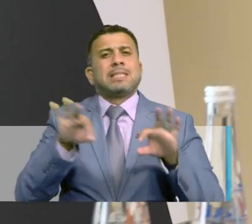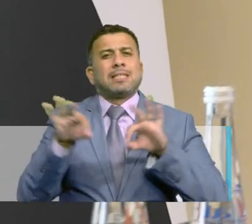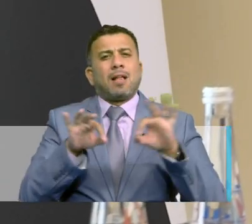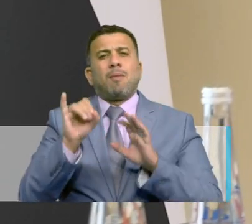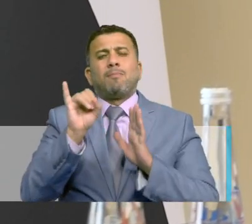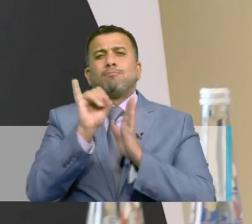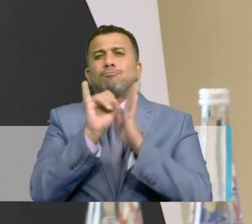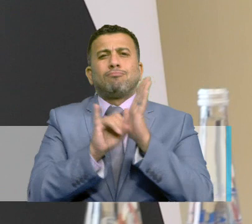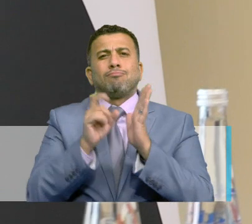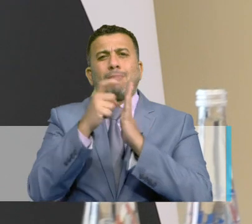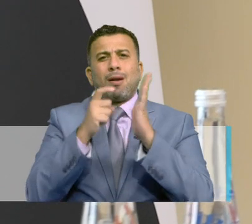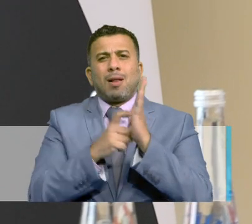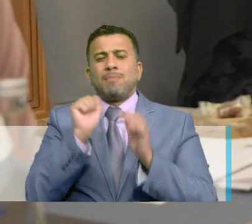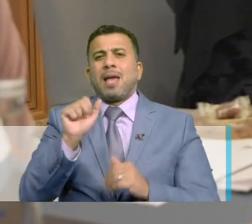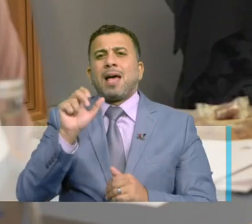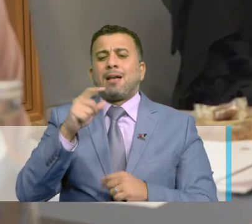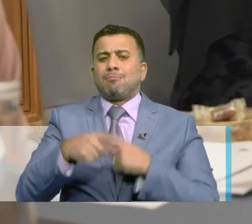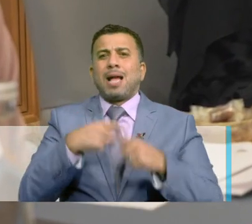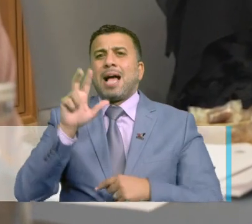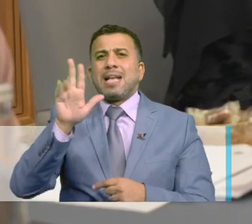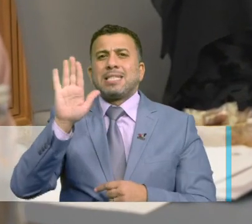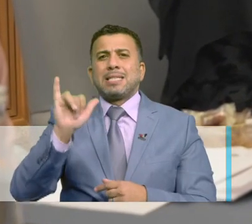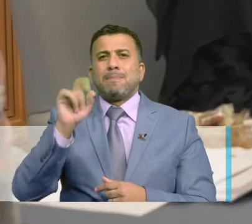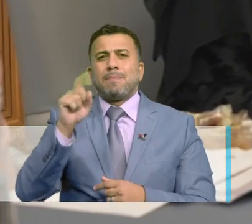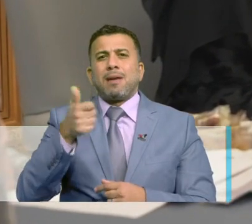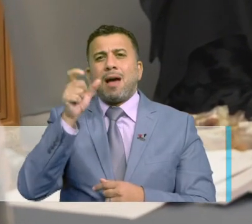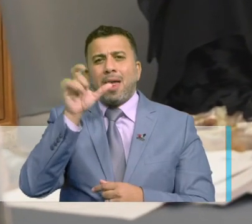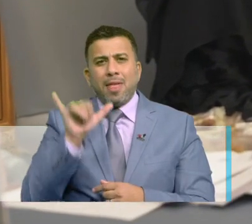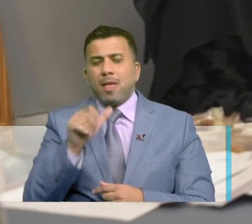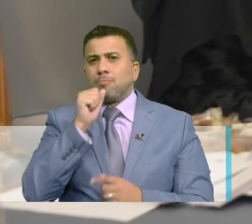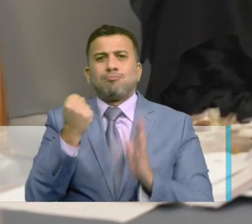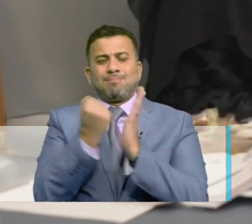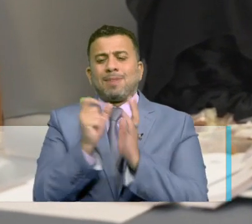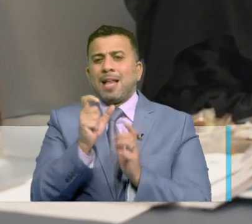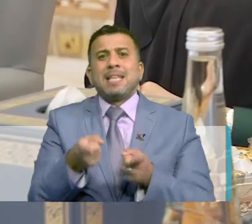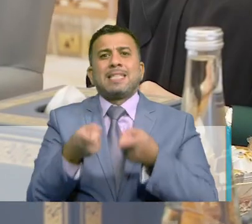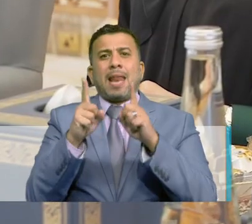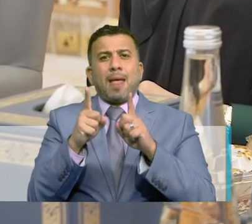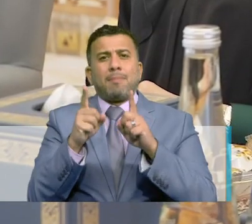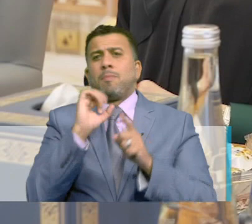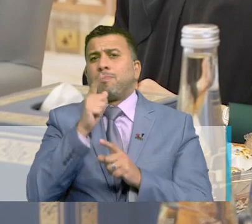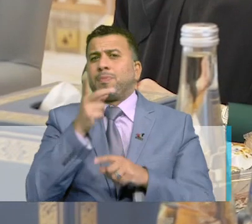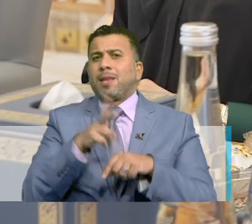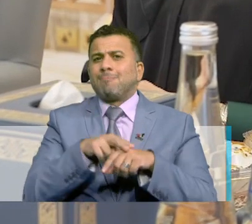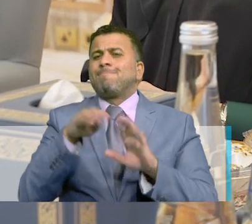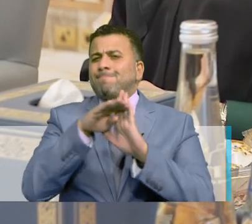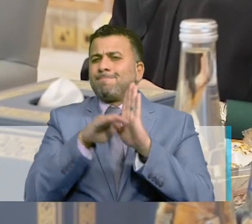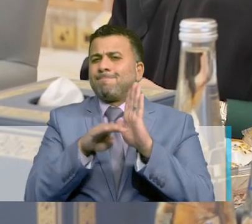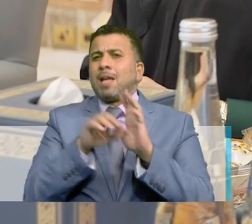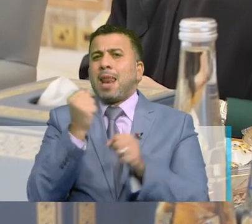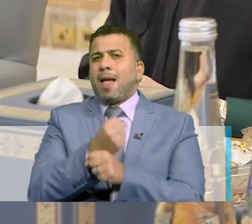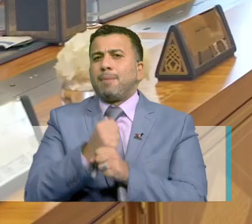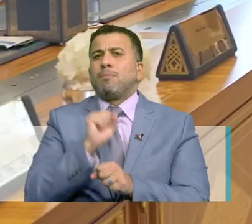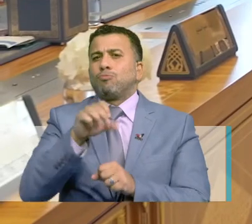لتعزيز منظومه الامن السبراني ومشروعه هيكله الصكوك الاسلاميه بالاضافه الى اعاده تنظيم